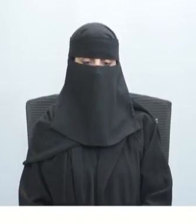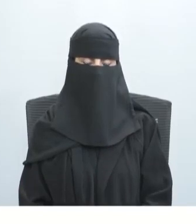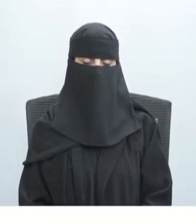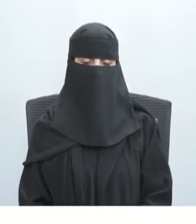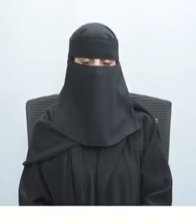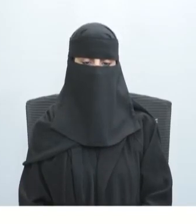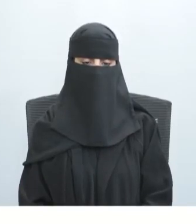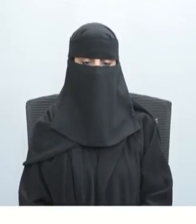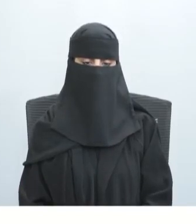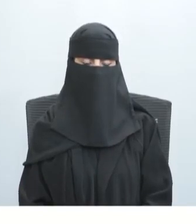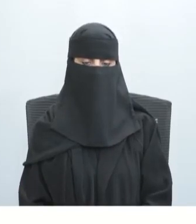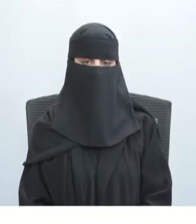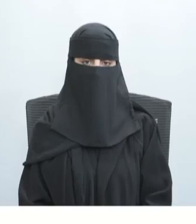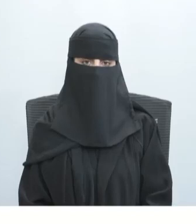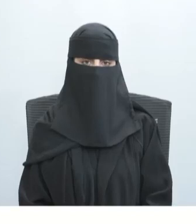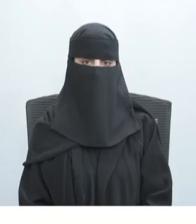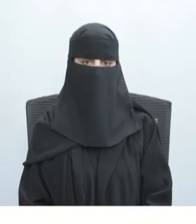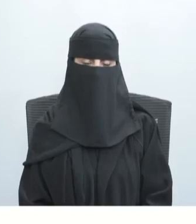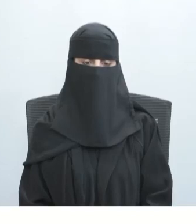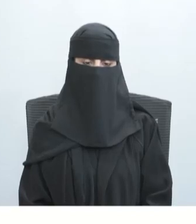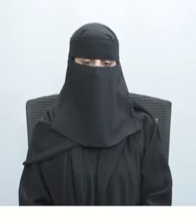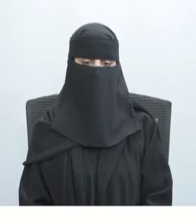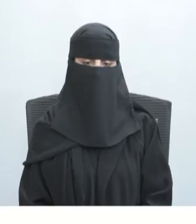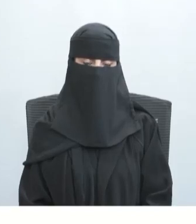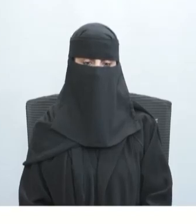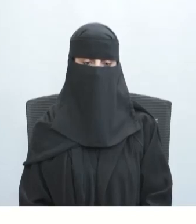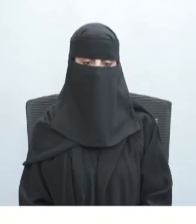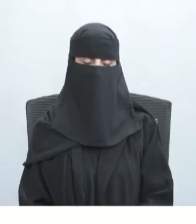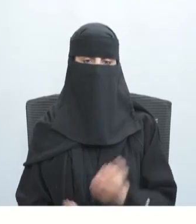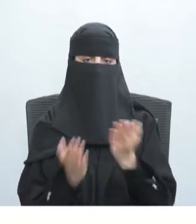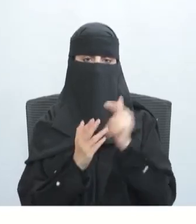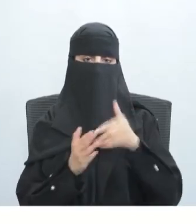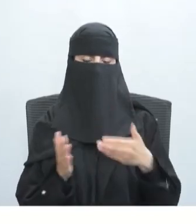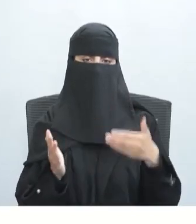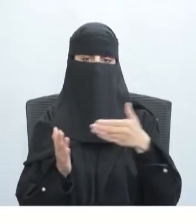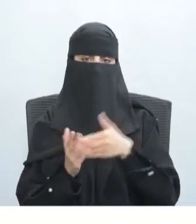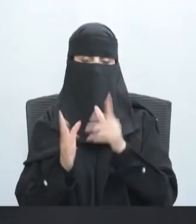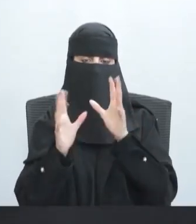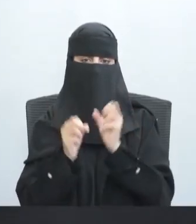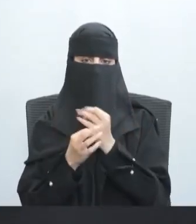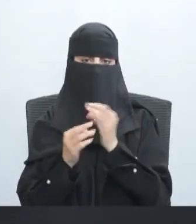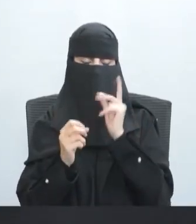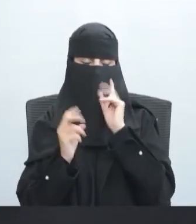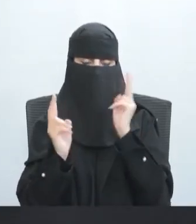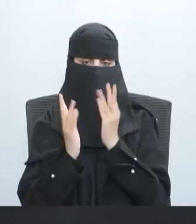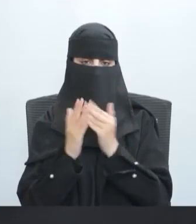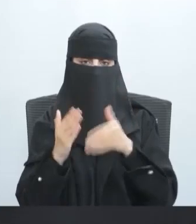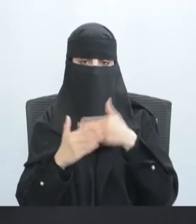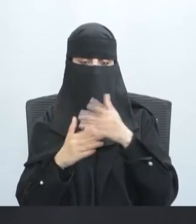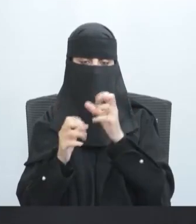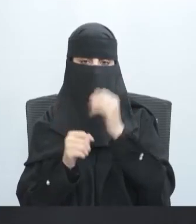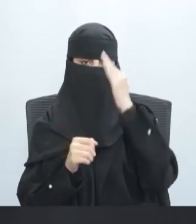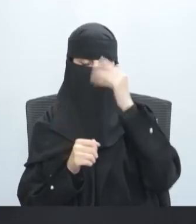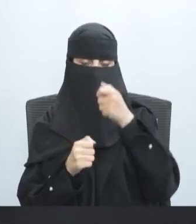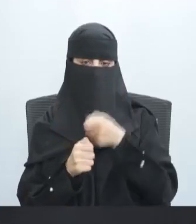سنوات ومن كسب عائد نسبته 3% الى هنا اعزائي الطلاب نكون انتهينا من درسنا هذا